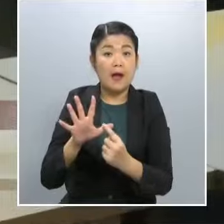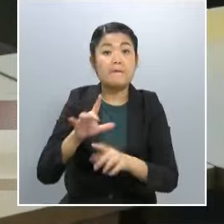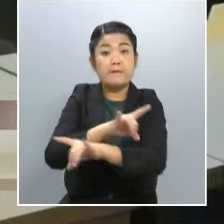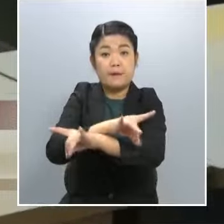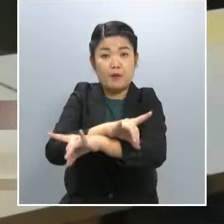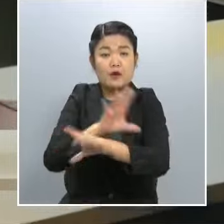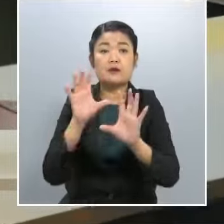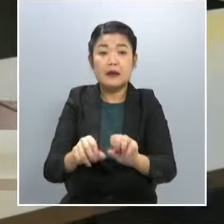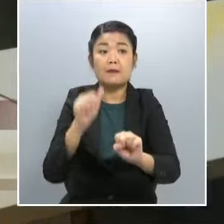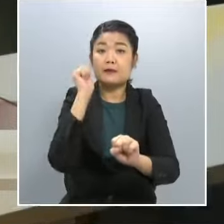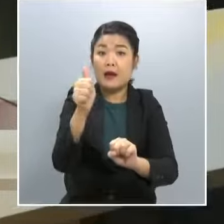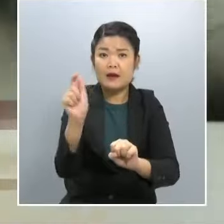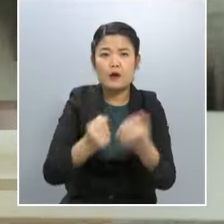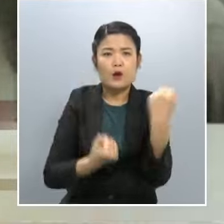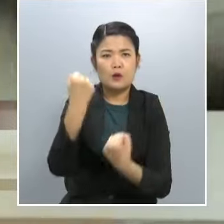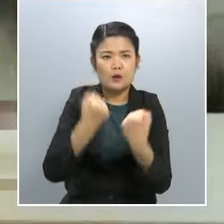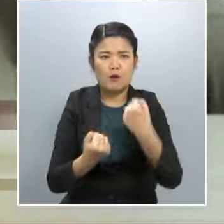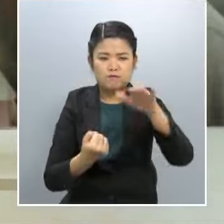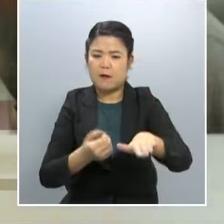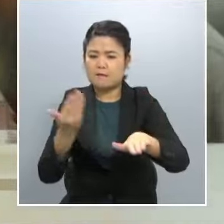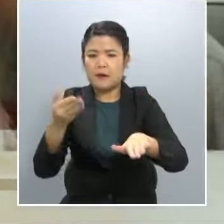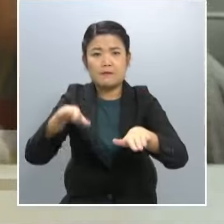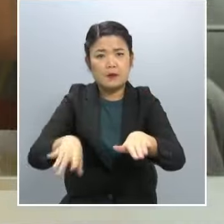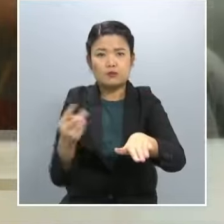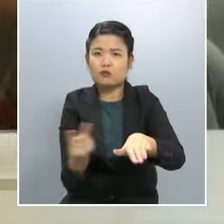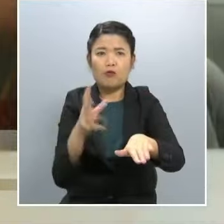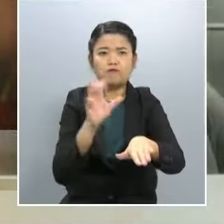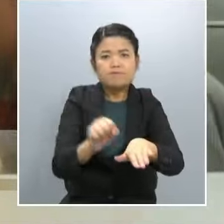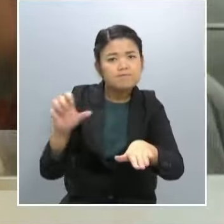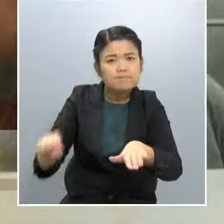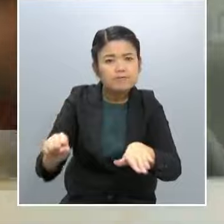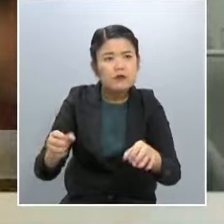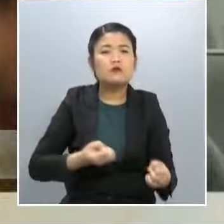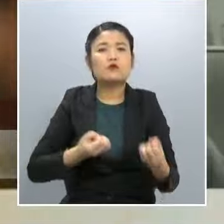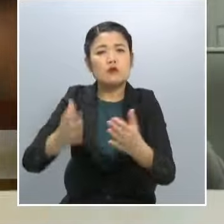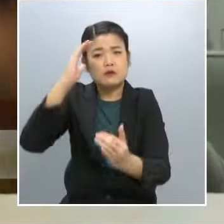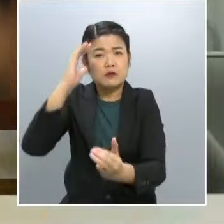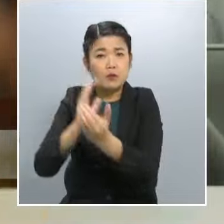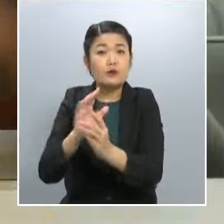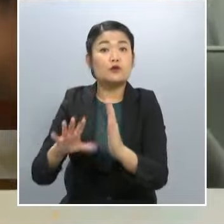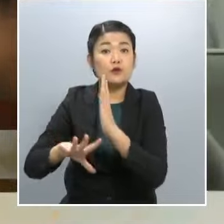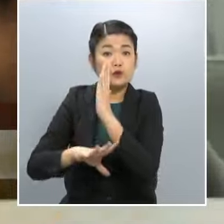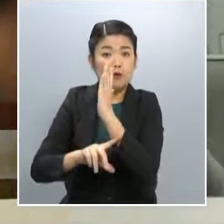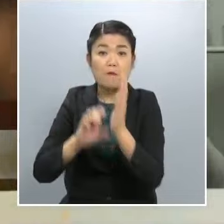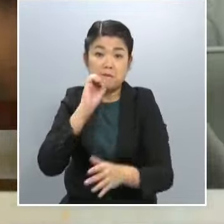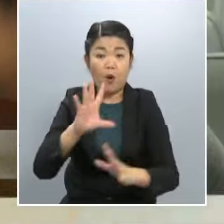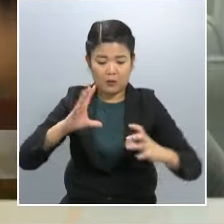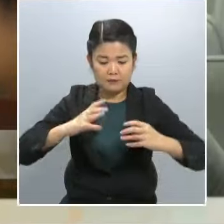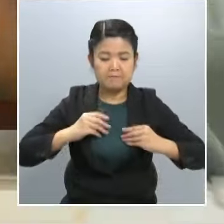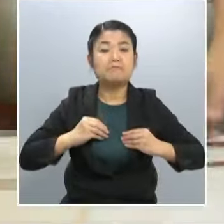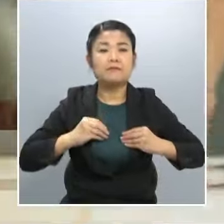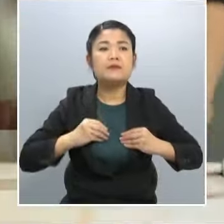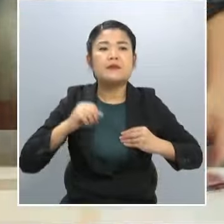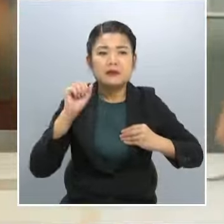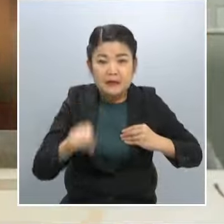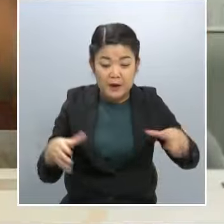ได้พร้อมของกลางก็คือกระบะตู้ทึบทั้ง2คันนั่นล่ะค่ะก็นำตัวไปส่งสภ.หลังสวนเบื้องต้นสารภาพ รับสารภาพว่าเป็น